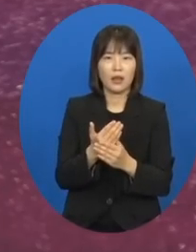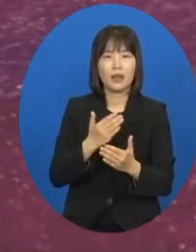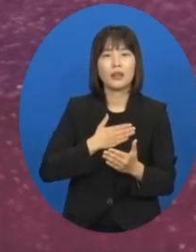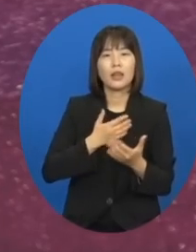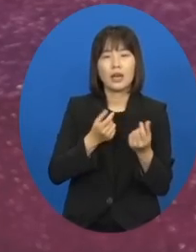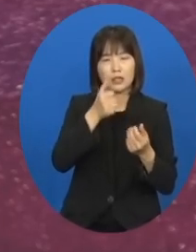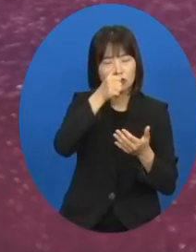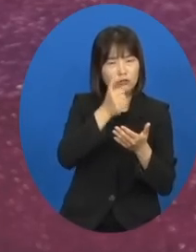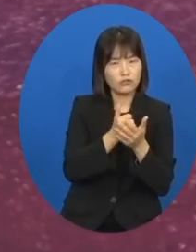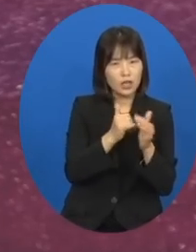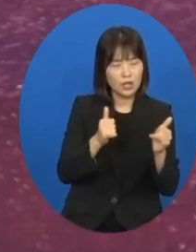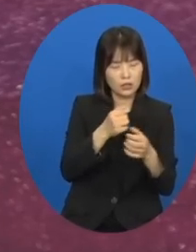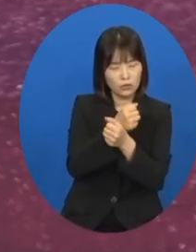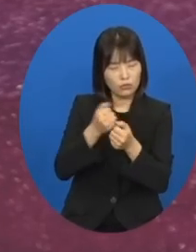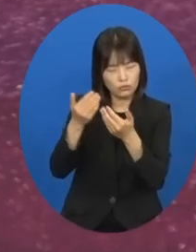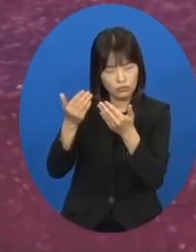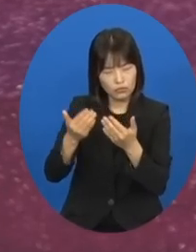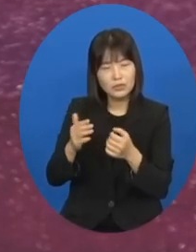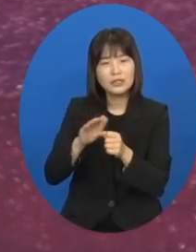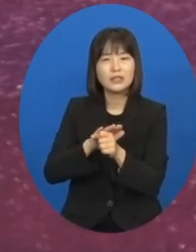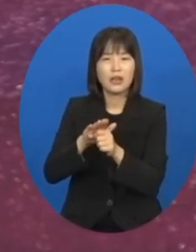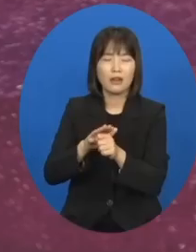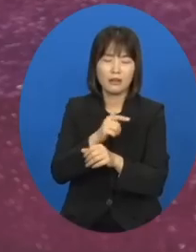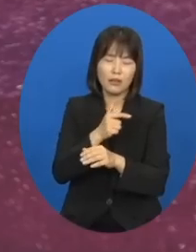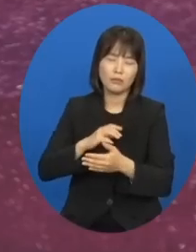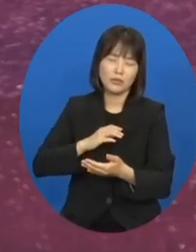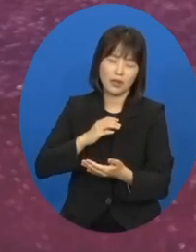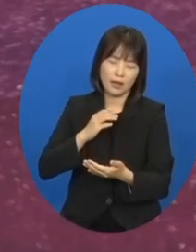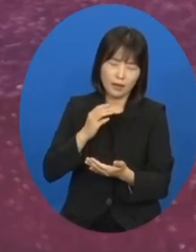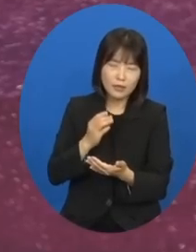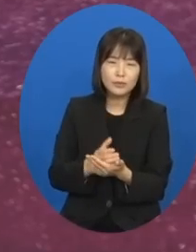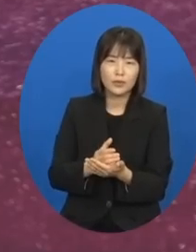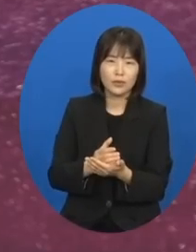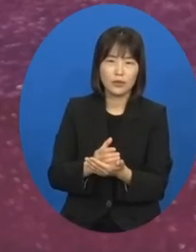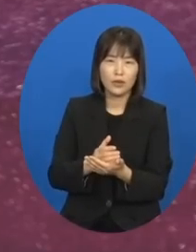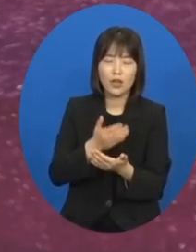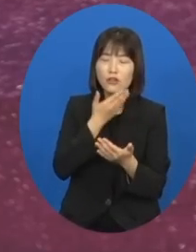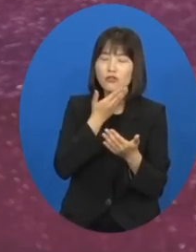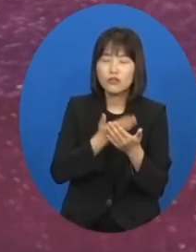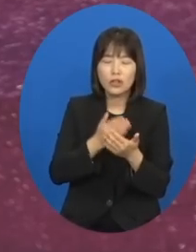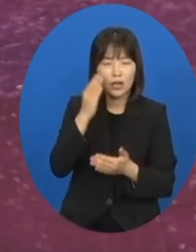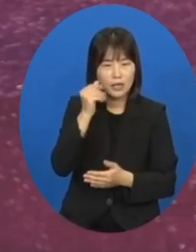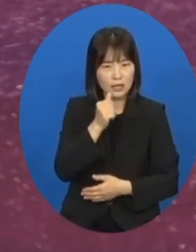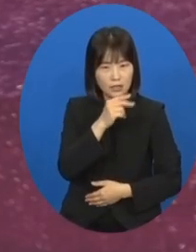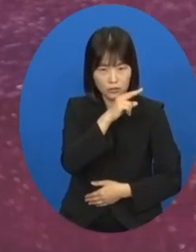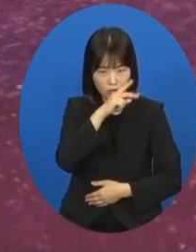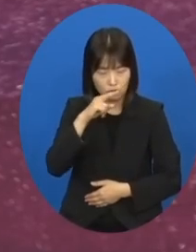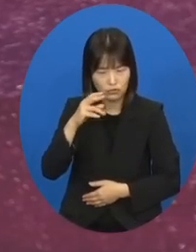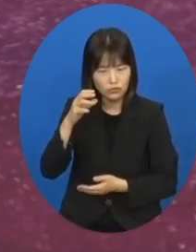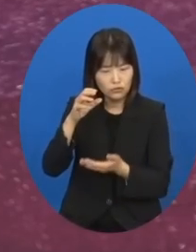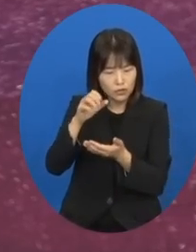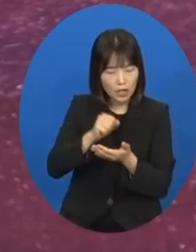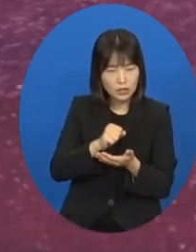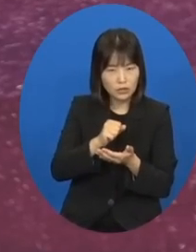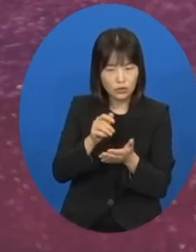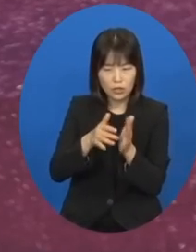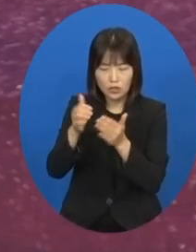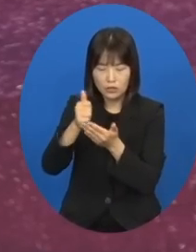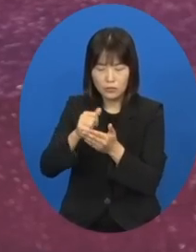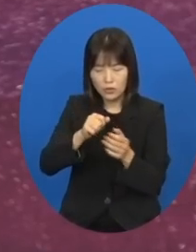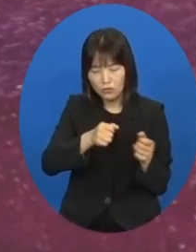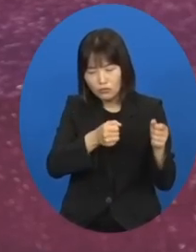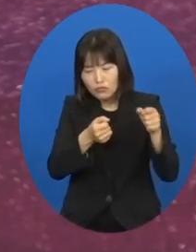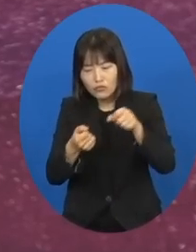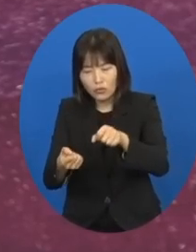죄인을 용서해 주신 그 사랑이 너무나 감격해서 그 귀한 향유를 가지고 예수님께 붙는 것이죠